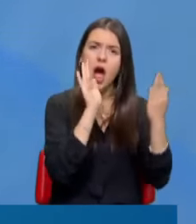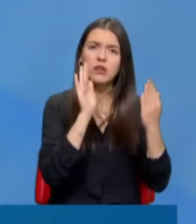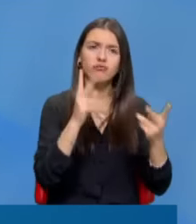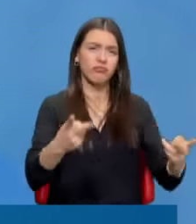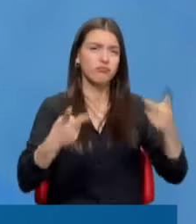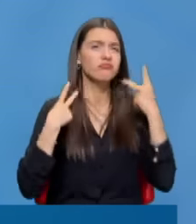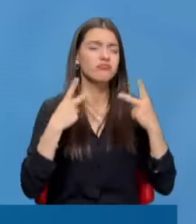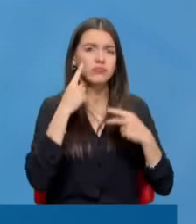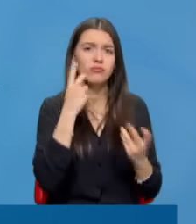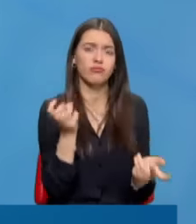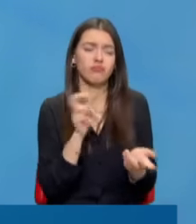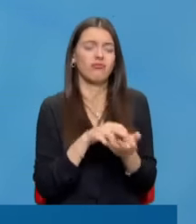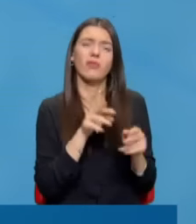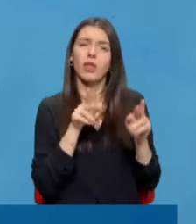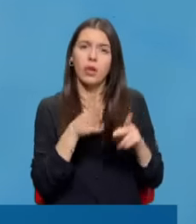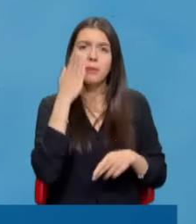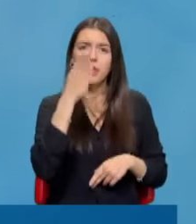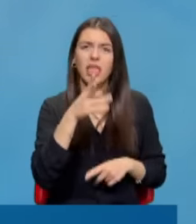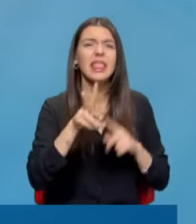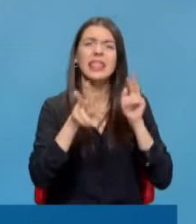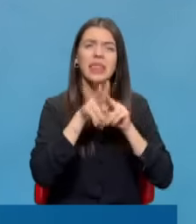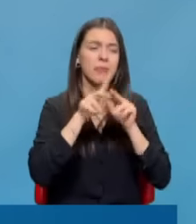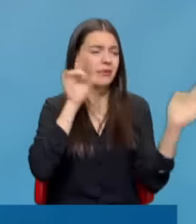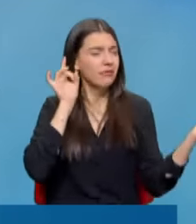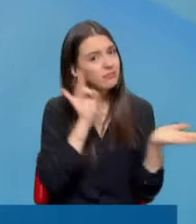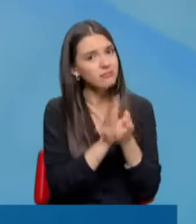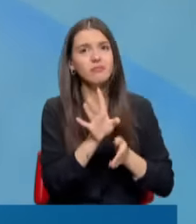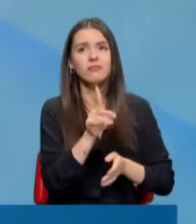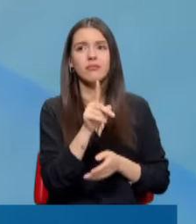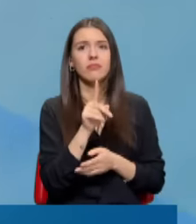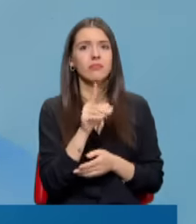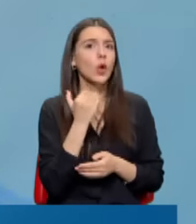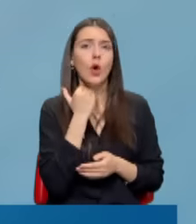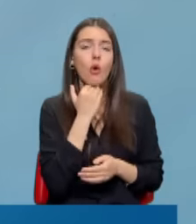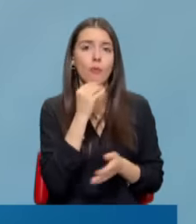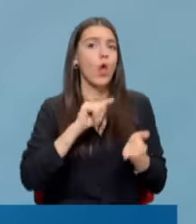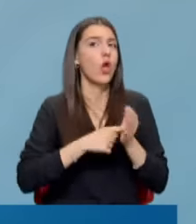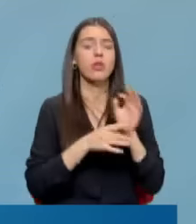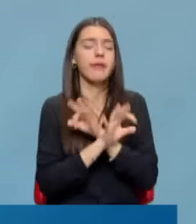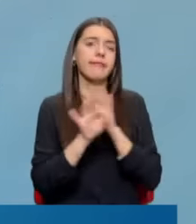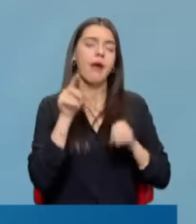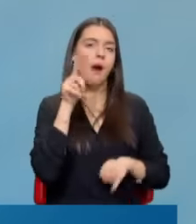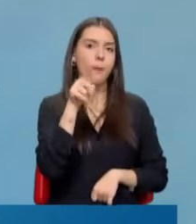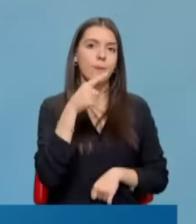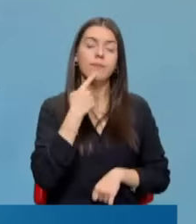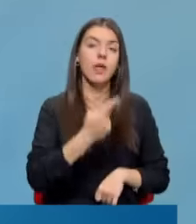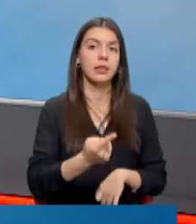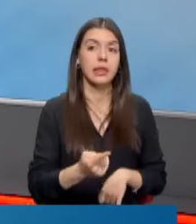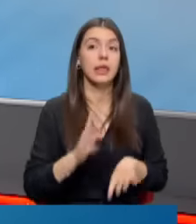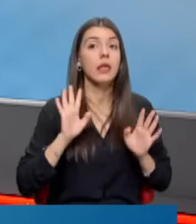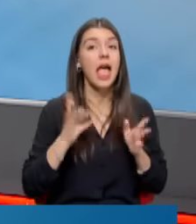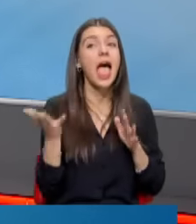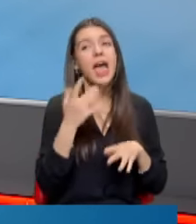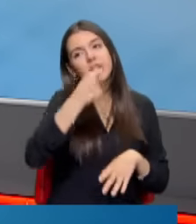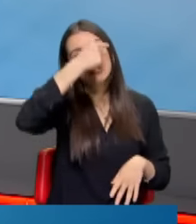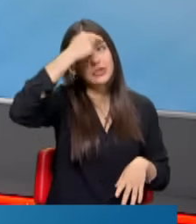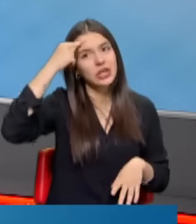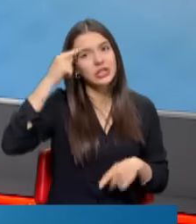küstahlanmış, küstahlaşmış ve kibrinden arınamamış bir noktadadır dedi diyor. Ve en